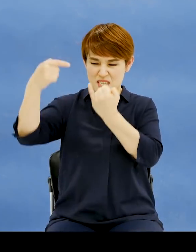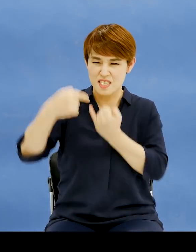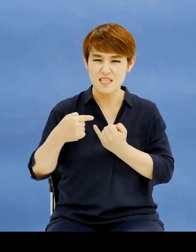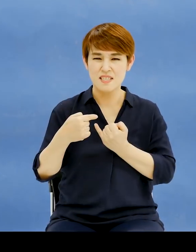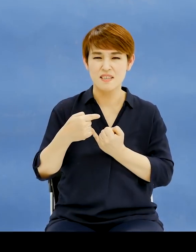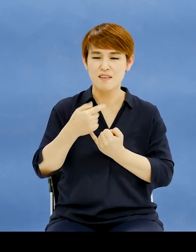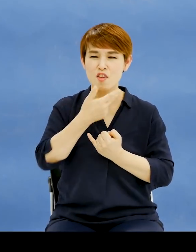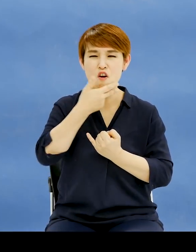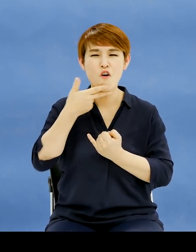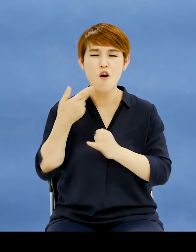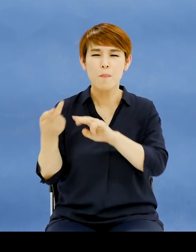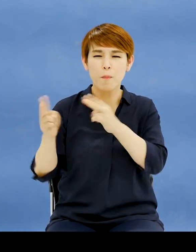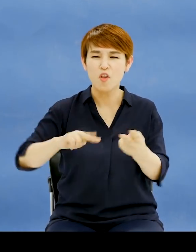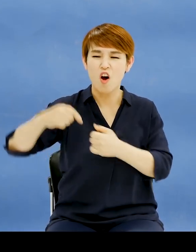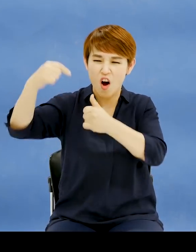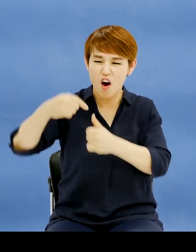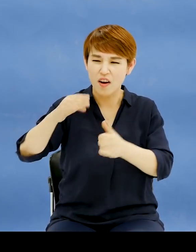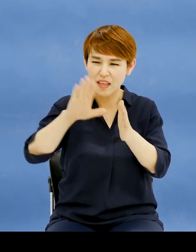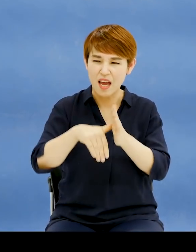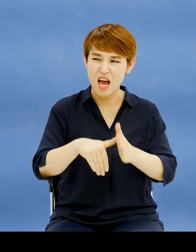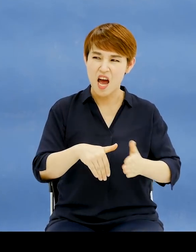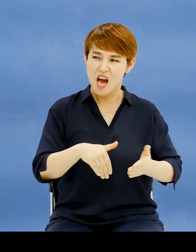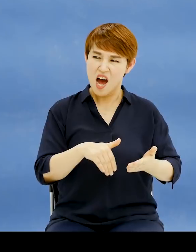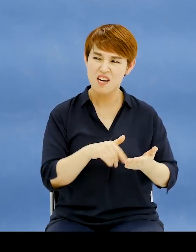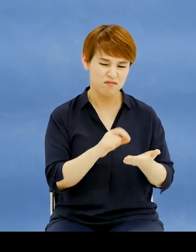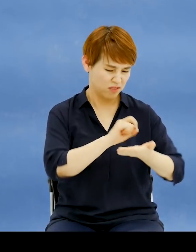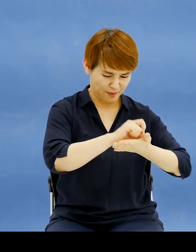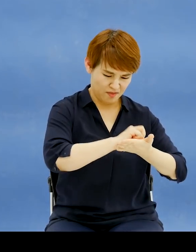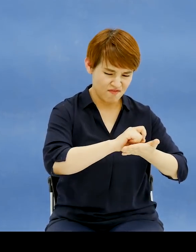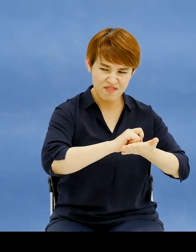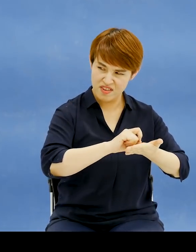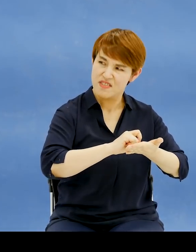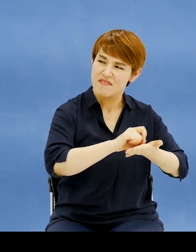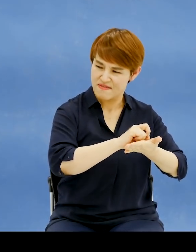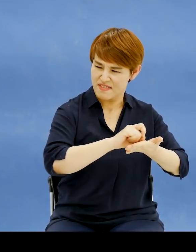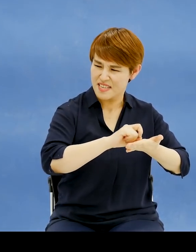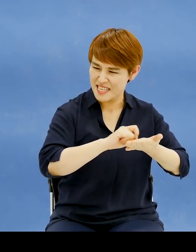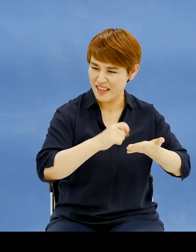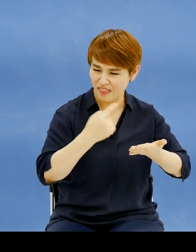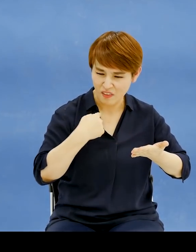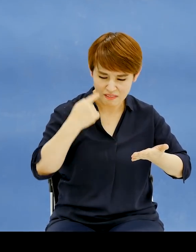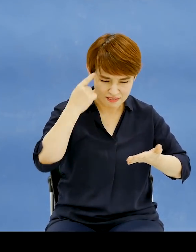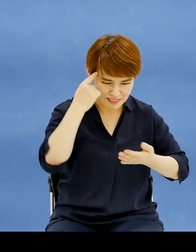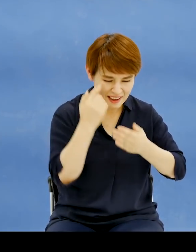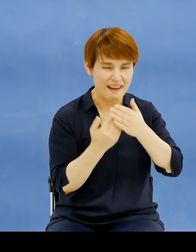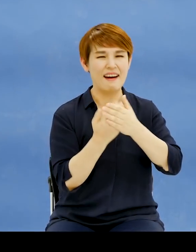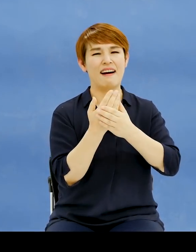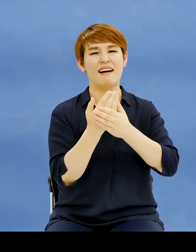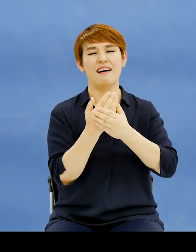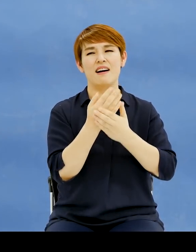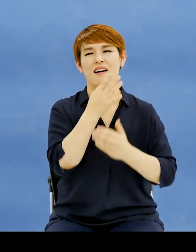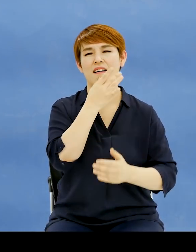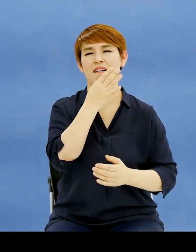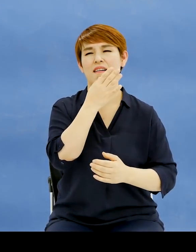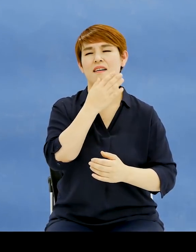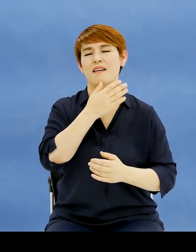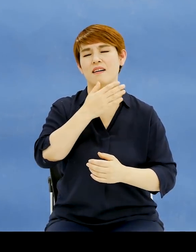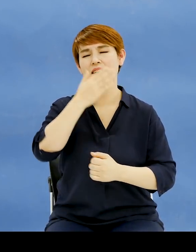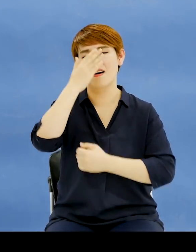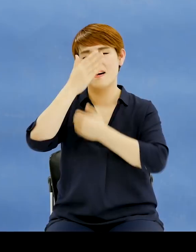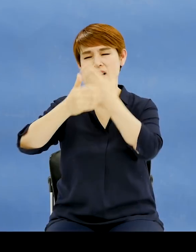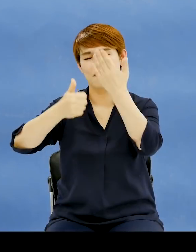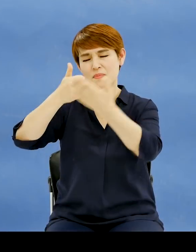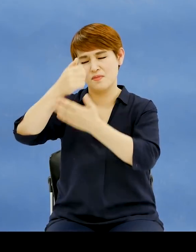내밀고 툴툴거리면서 했는지 근데 지금 그 찬양을 하면 정말 제가 하나님